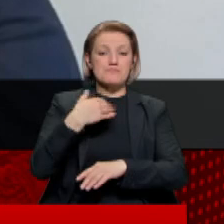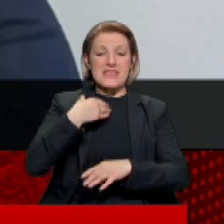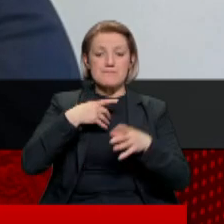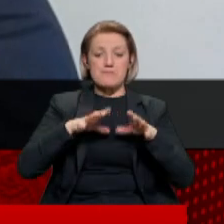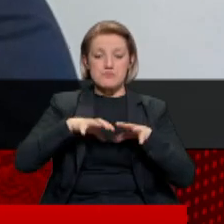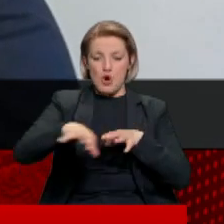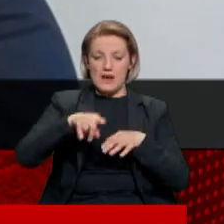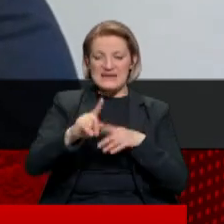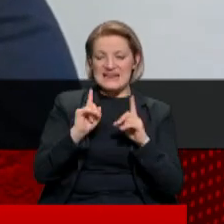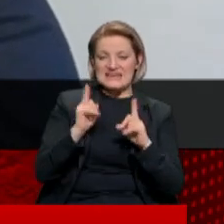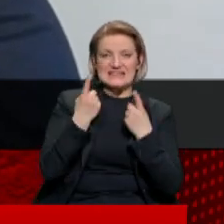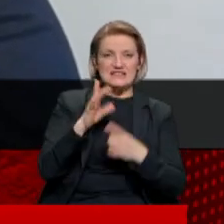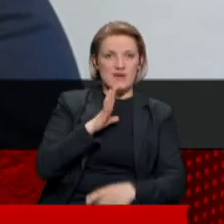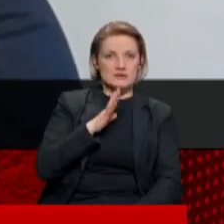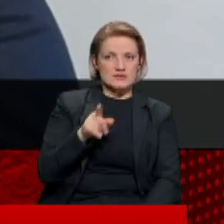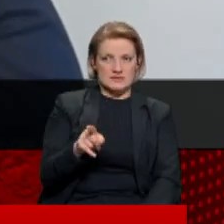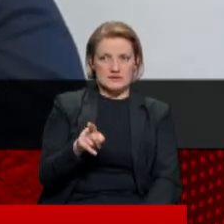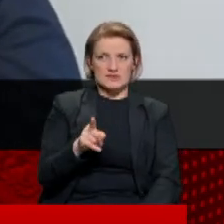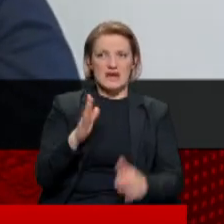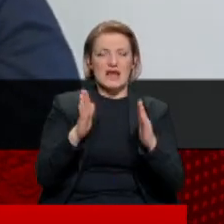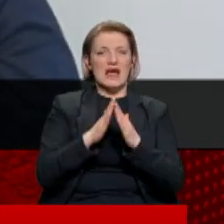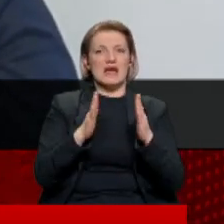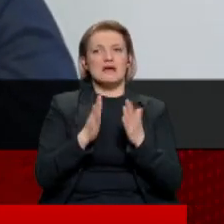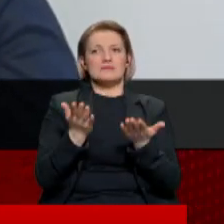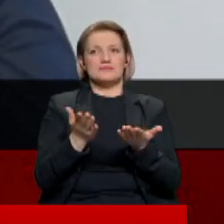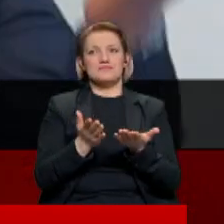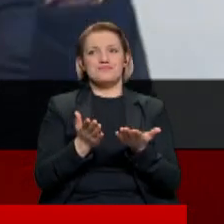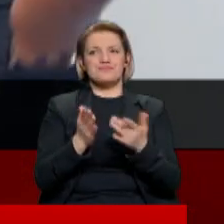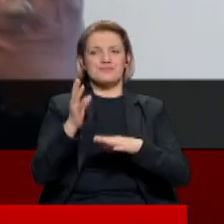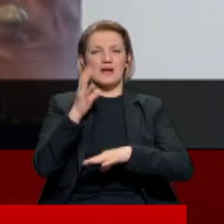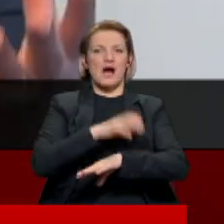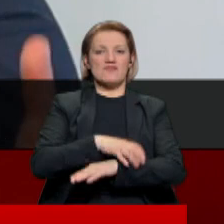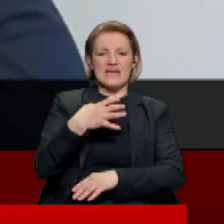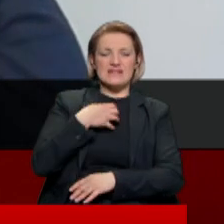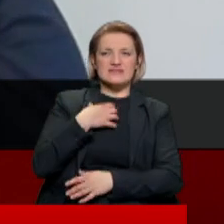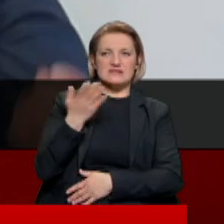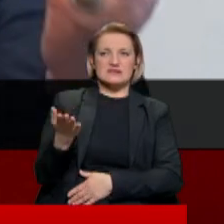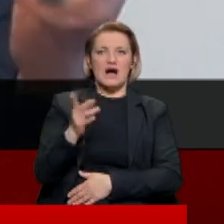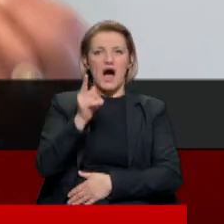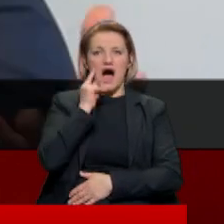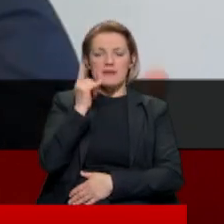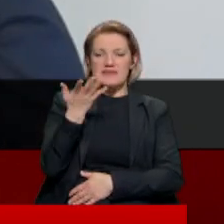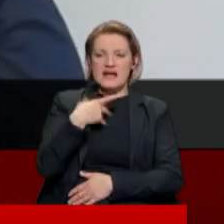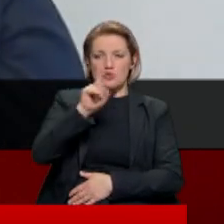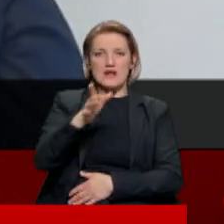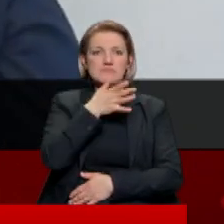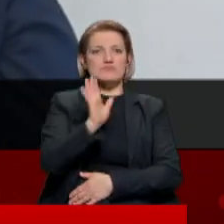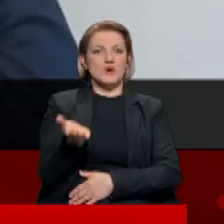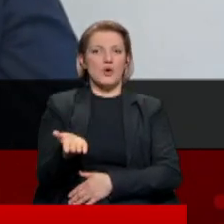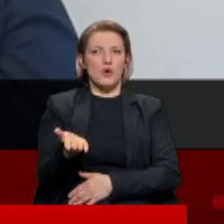bölgemde bir yetkilisi vardı. Evlere şenlik. Afet'in kendisiydi. Adama ne sorsam